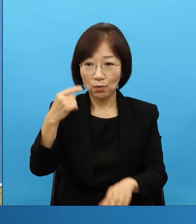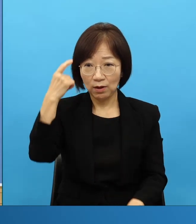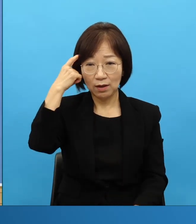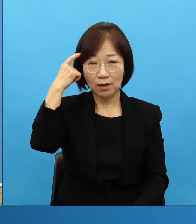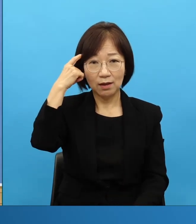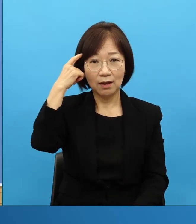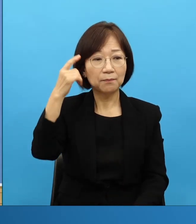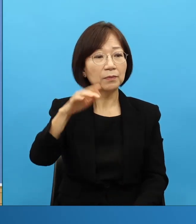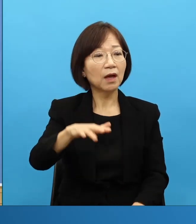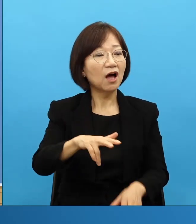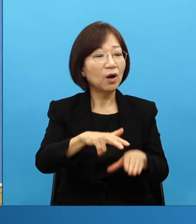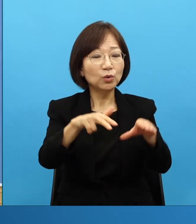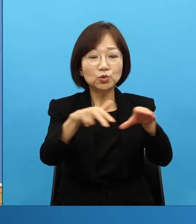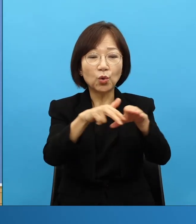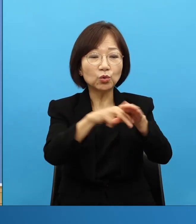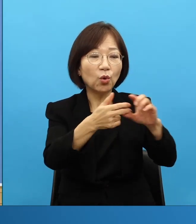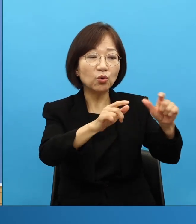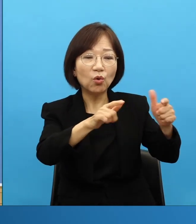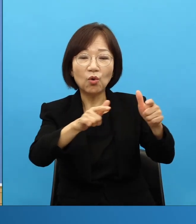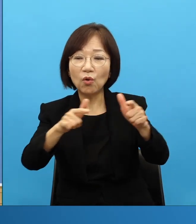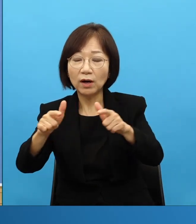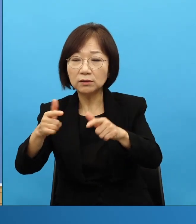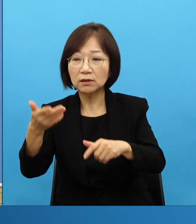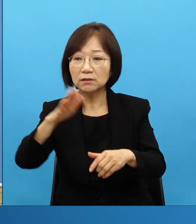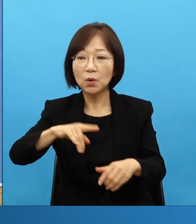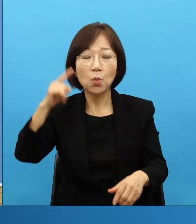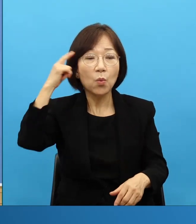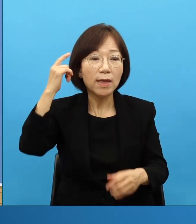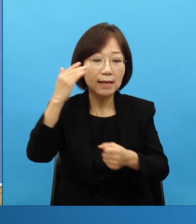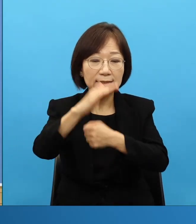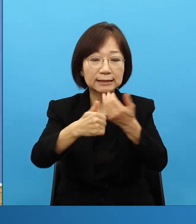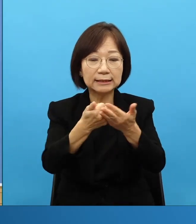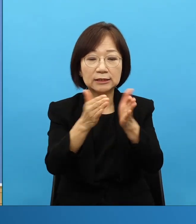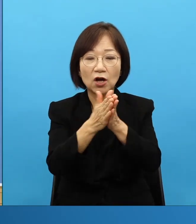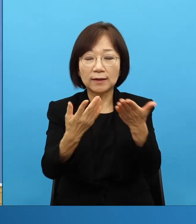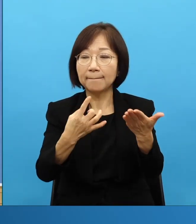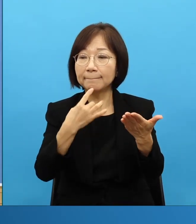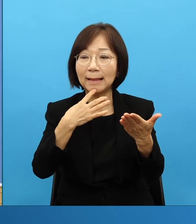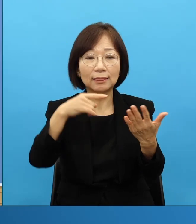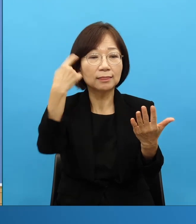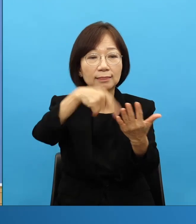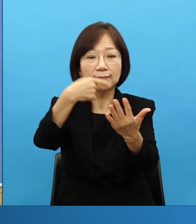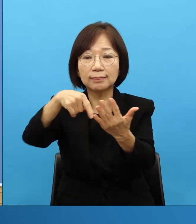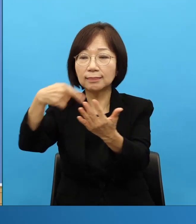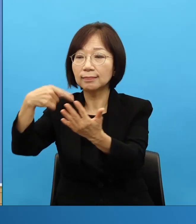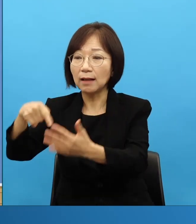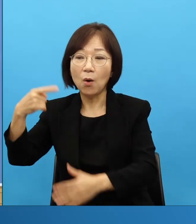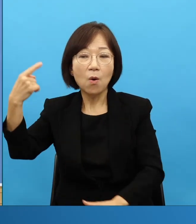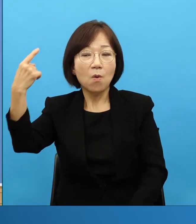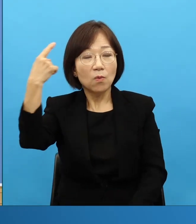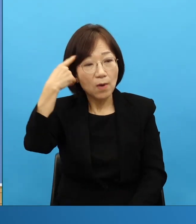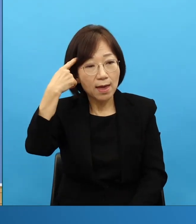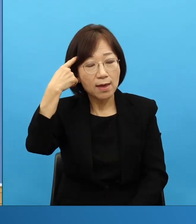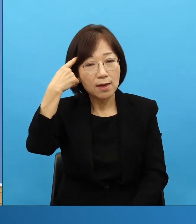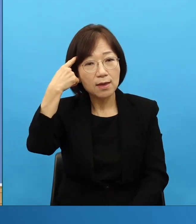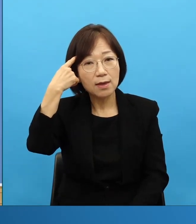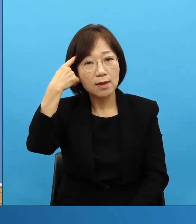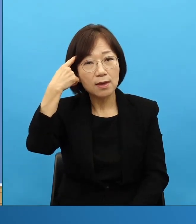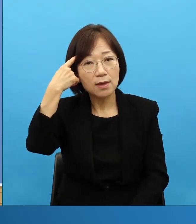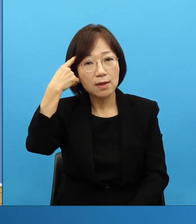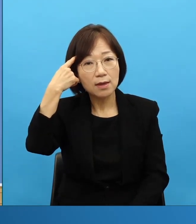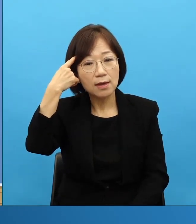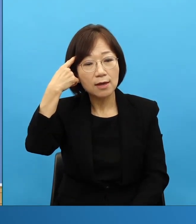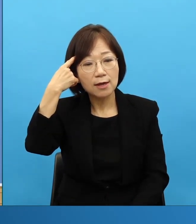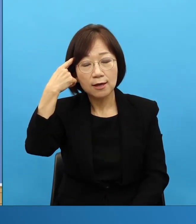종교가 많은데 왜 하필 성경만 공부하면 이상하지 않냐 이렇게 나온 거예요. Oh, isn't it so 맞죠? strange to only study the Bible when there's so many religions in this country?